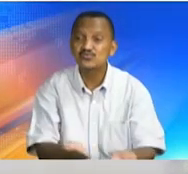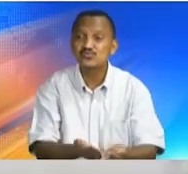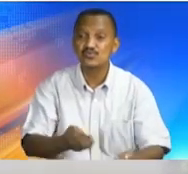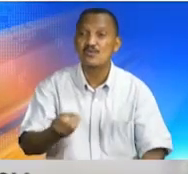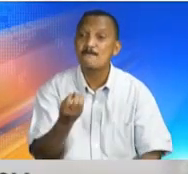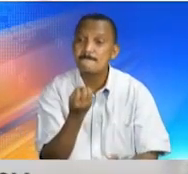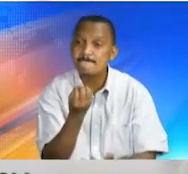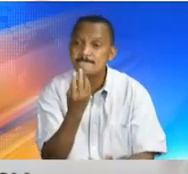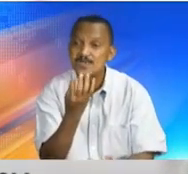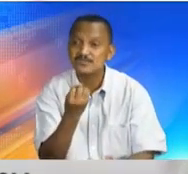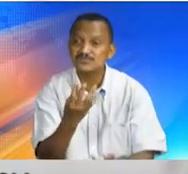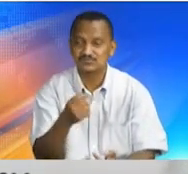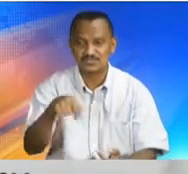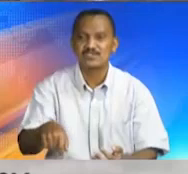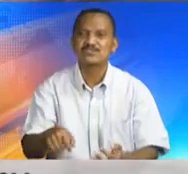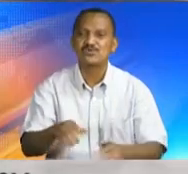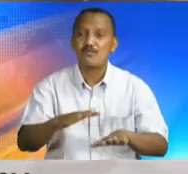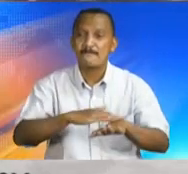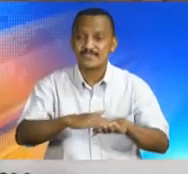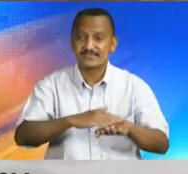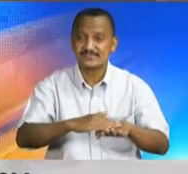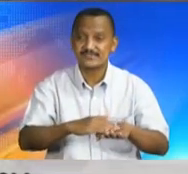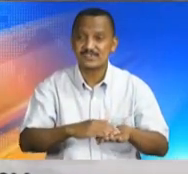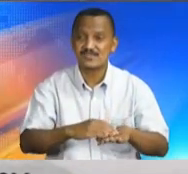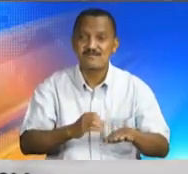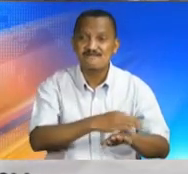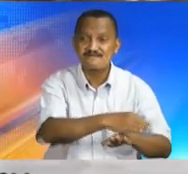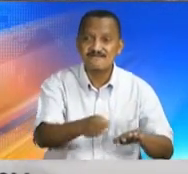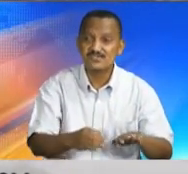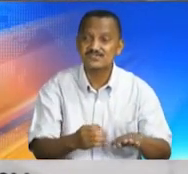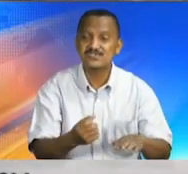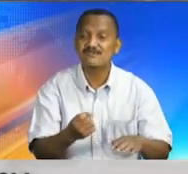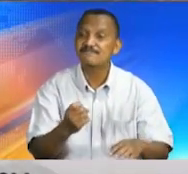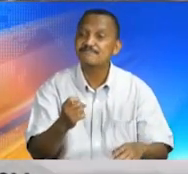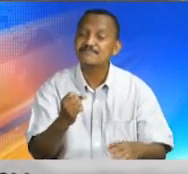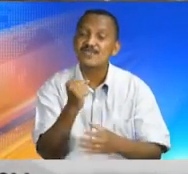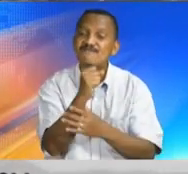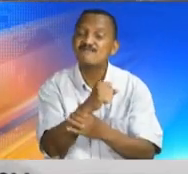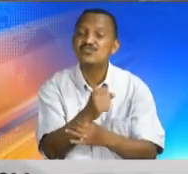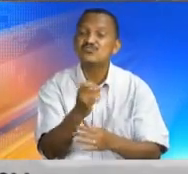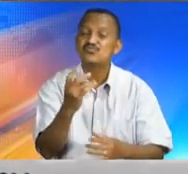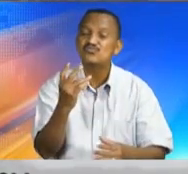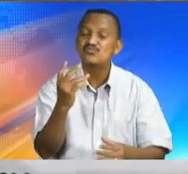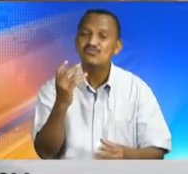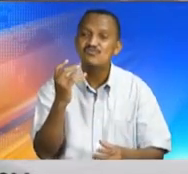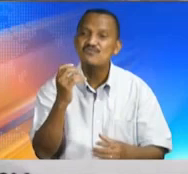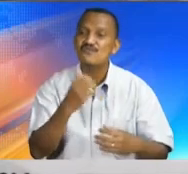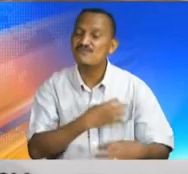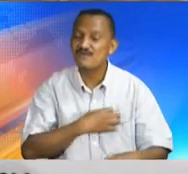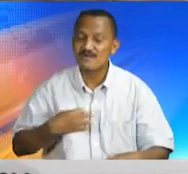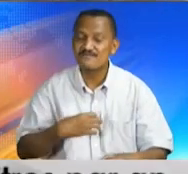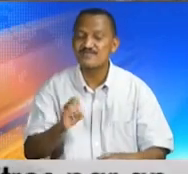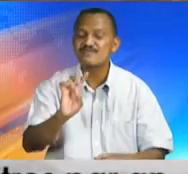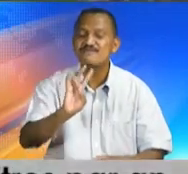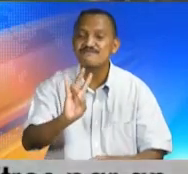fanatanterahana izany. Ho an'ny eto Madagasikara, ny faritra Vatovavy Finany sy ny faritra Morony Manino isan'ireo mpamokatra tantely betsaka